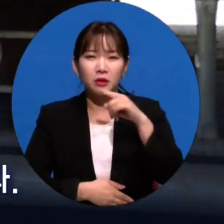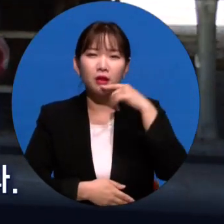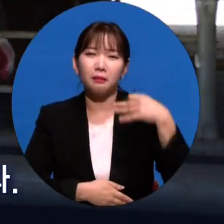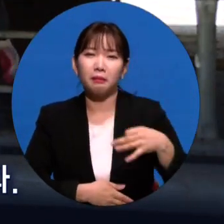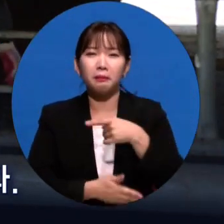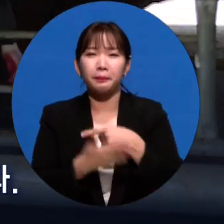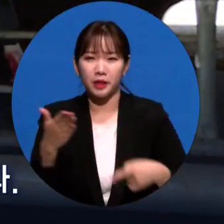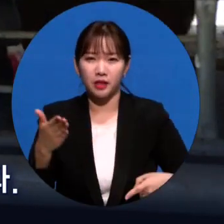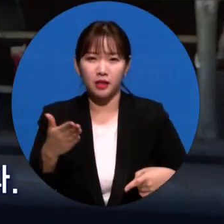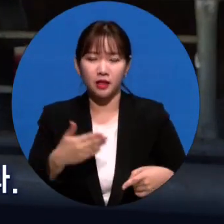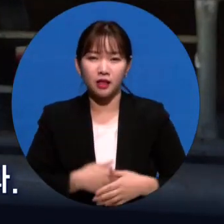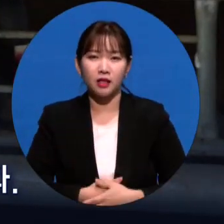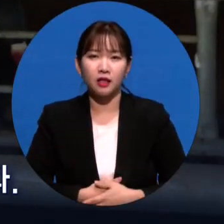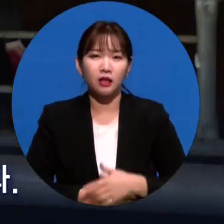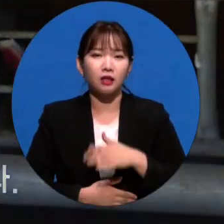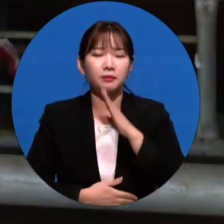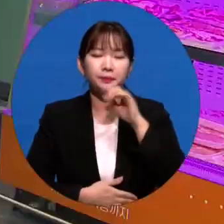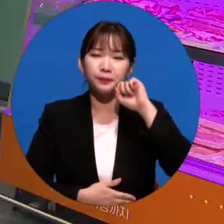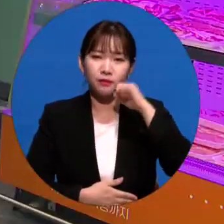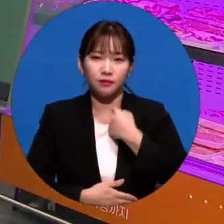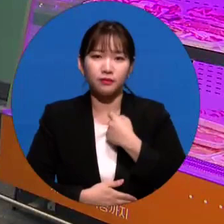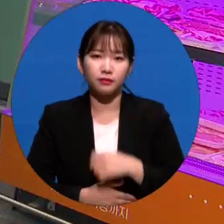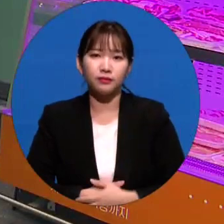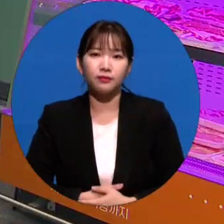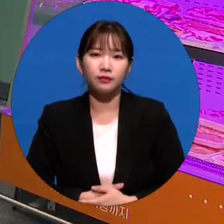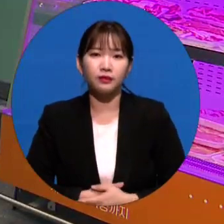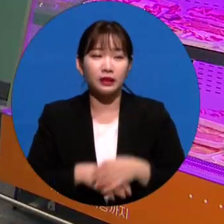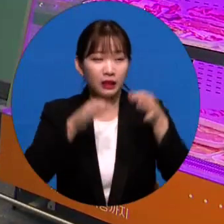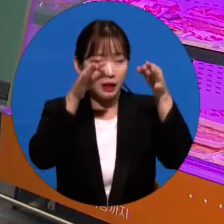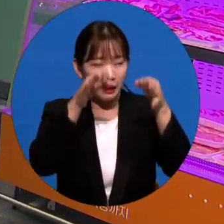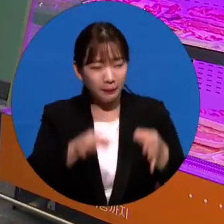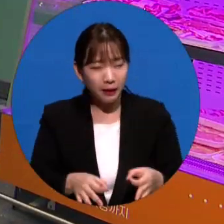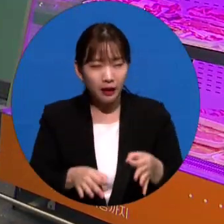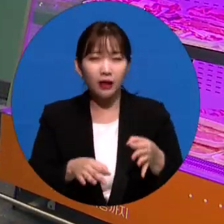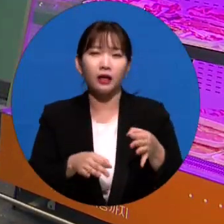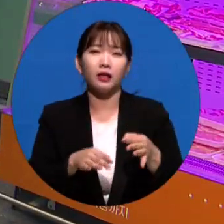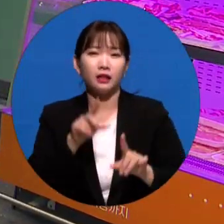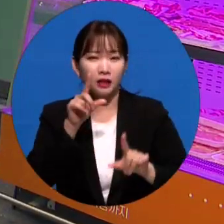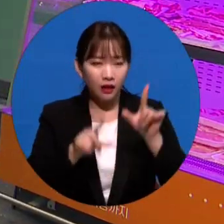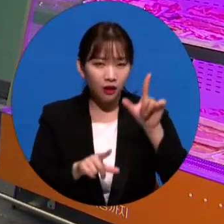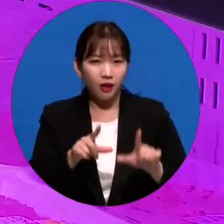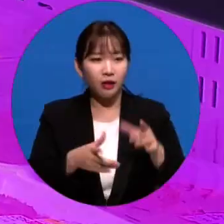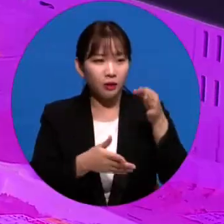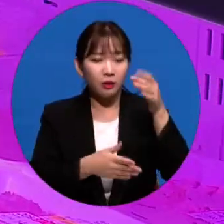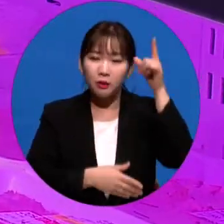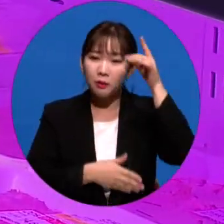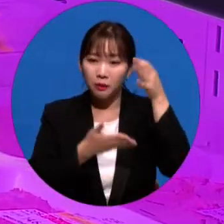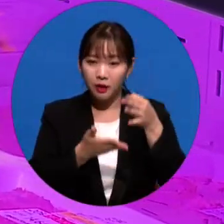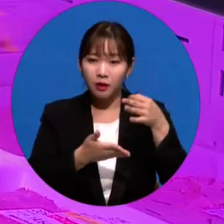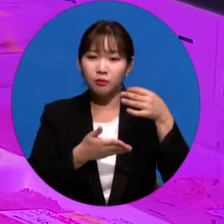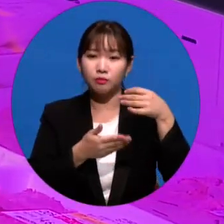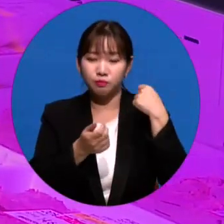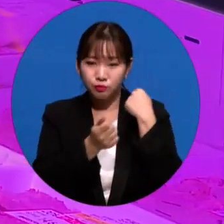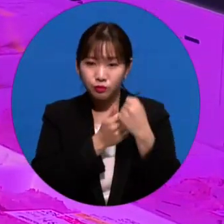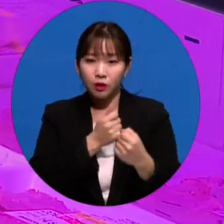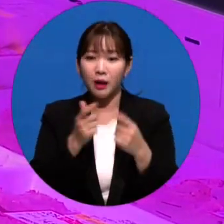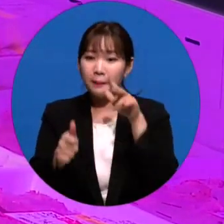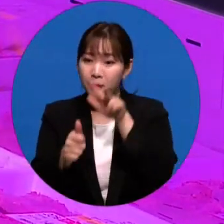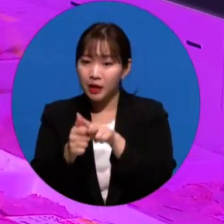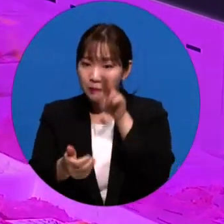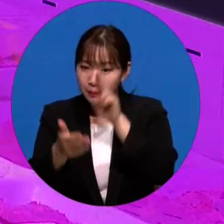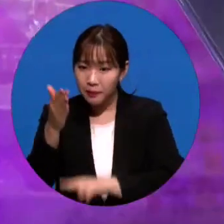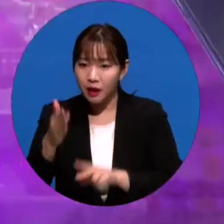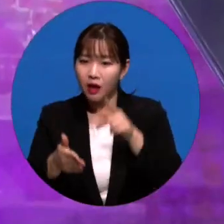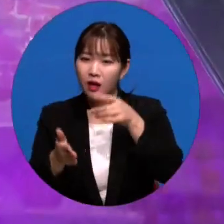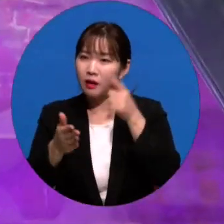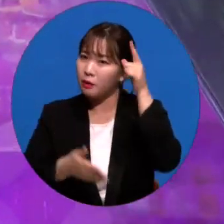있습니다. 굉장히 어렵습니다. 폭락 수준의 산지 소값에도 소비자 가격은 여전히 고공행진을 이어가는